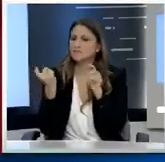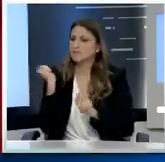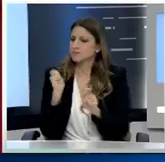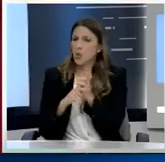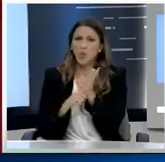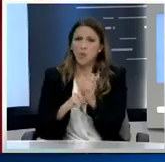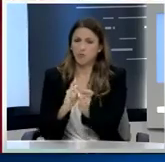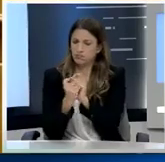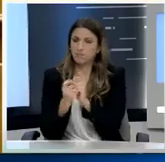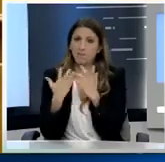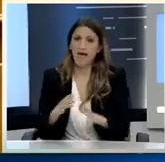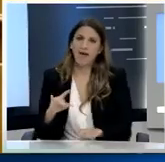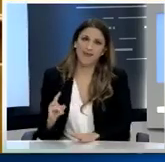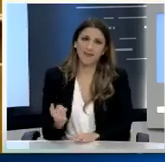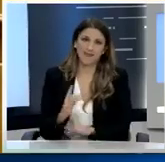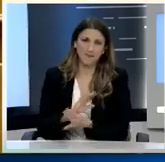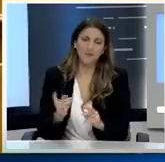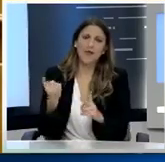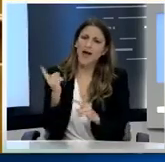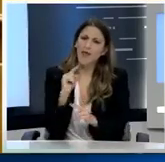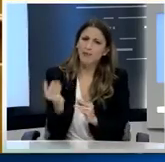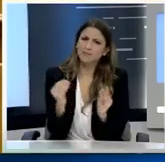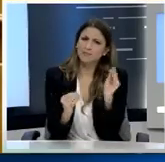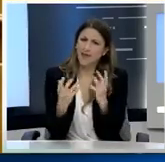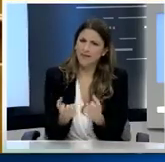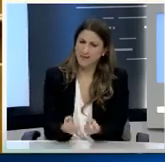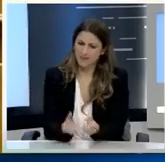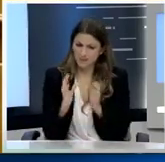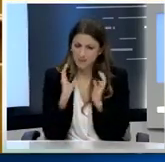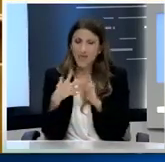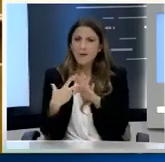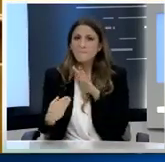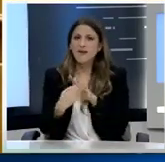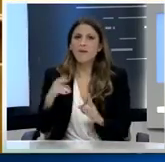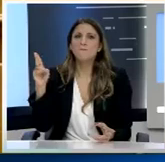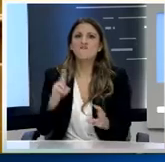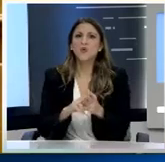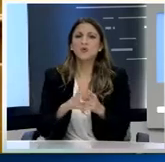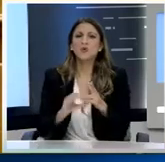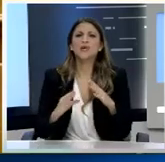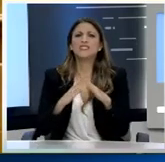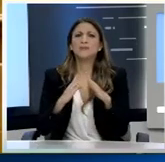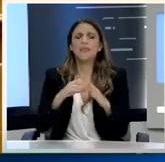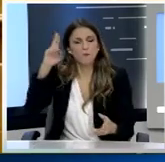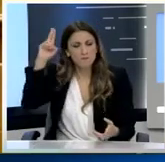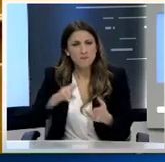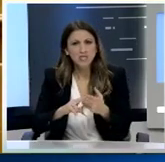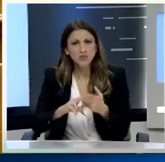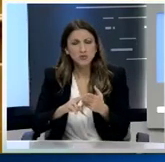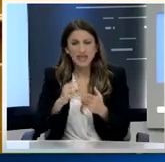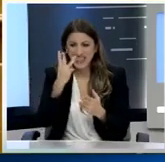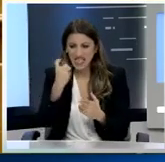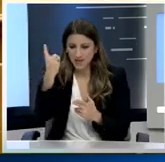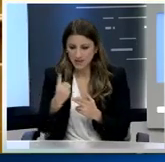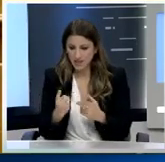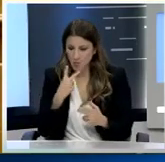και υλοποιούμε, αλλά περιλαμβάνει και πολλά άλλα. Περιλαμβάνει μείωση του ΕΝΦΙΑ κατά 30% εντός διετίας, πράγμα που